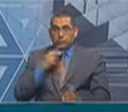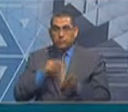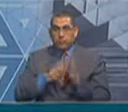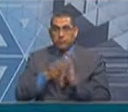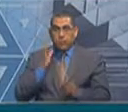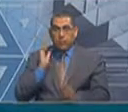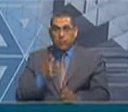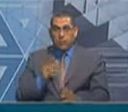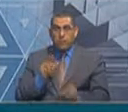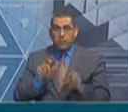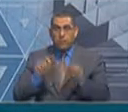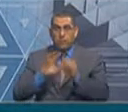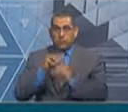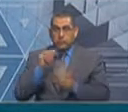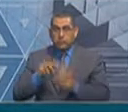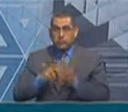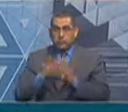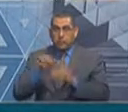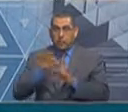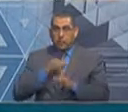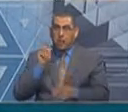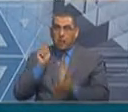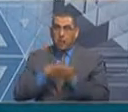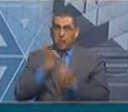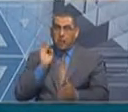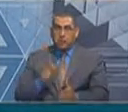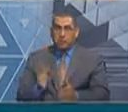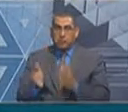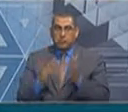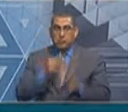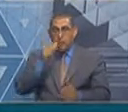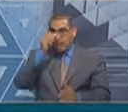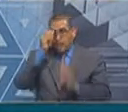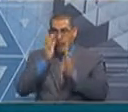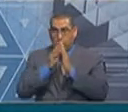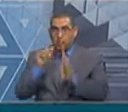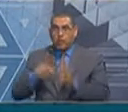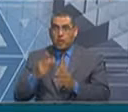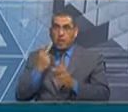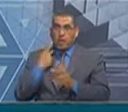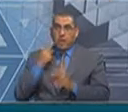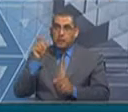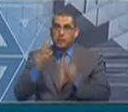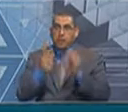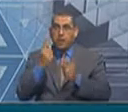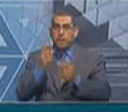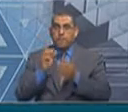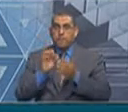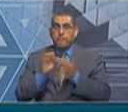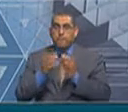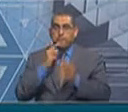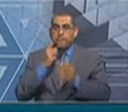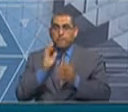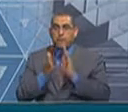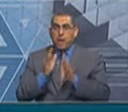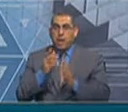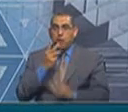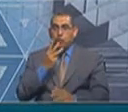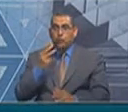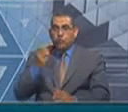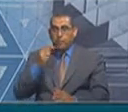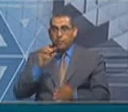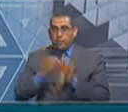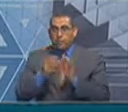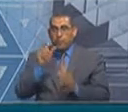نصاب بالفيروس فسنصاب به. الهند التي يبلغ عدد سكانها 1.3 مليار نسمة هي